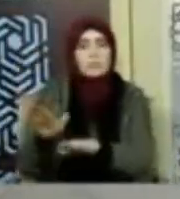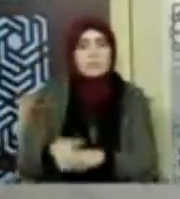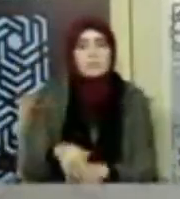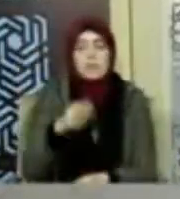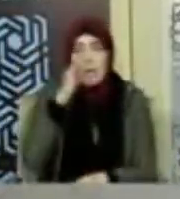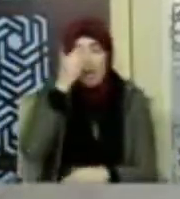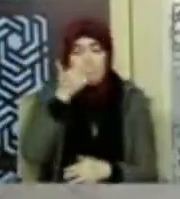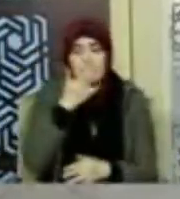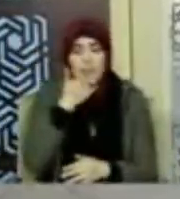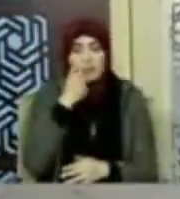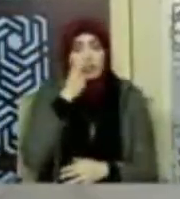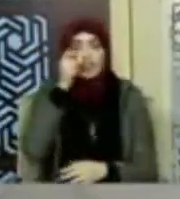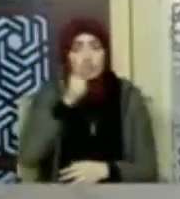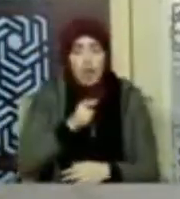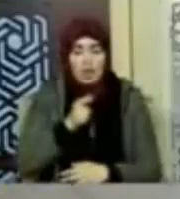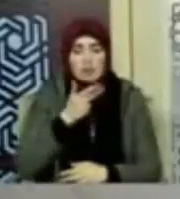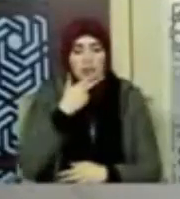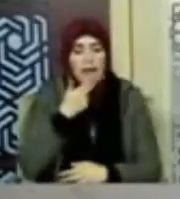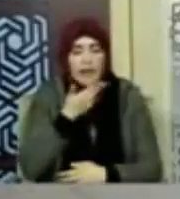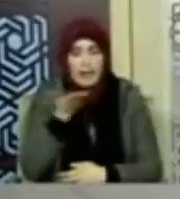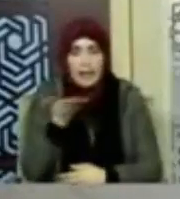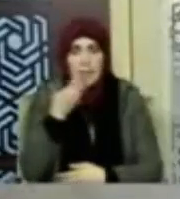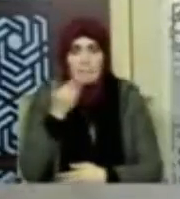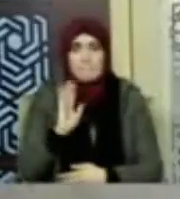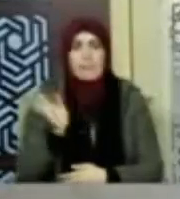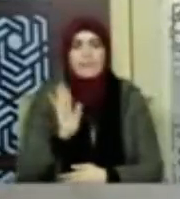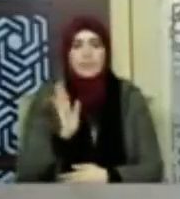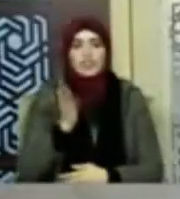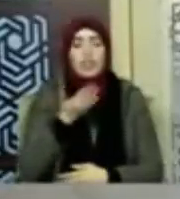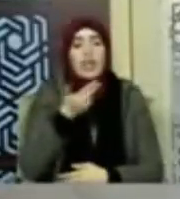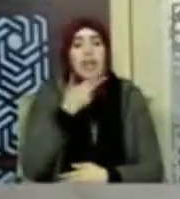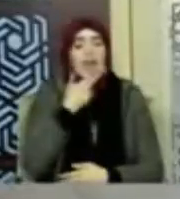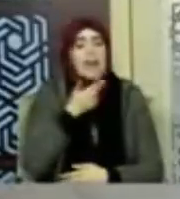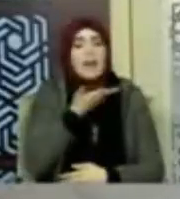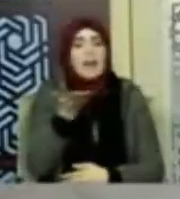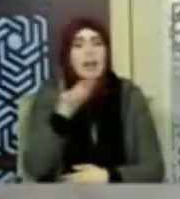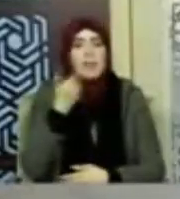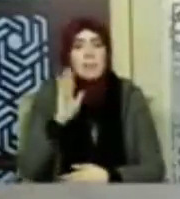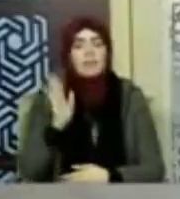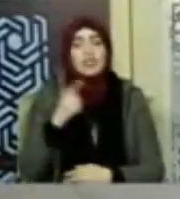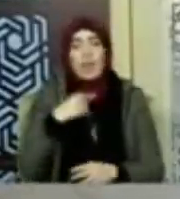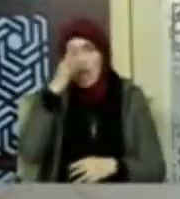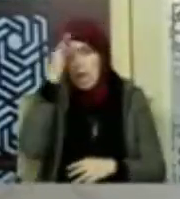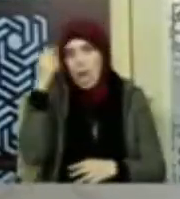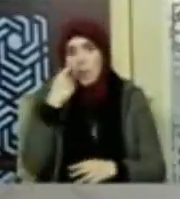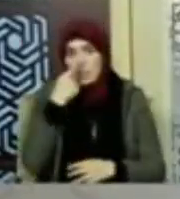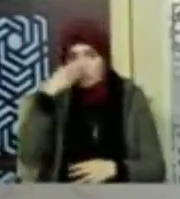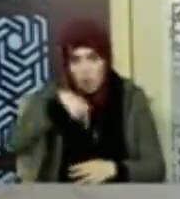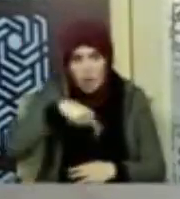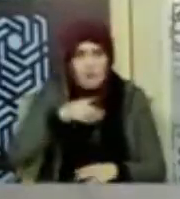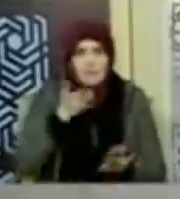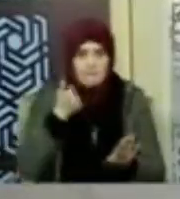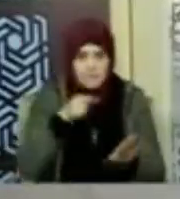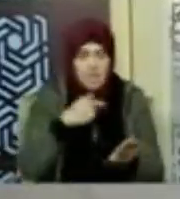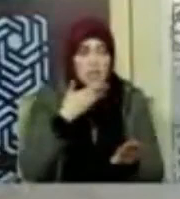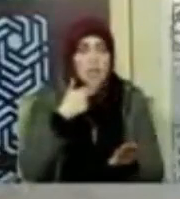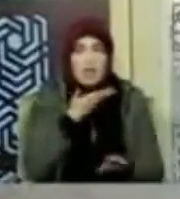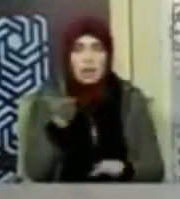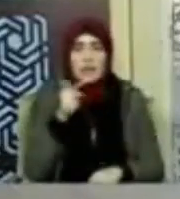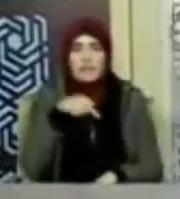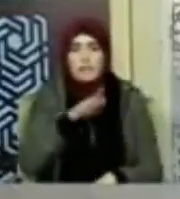حياة إذا ما عد من سقط المتاع. وكان عنطرة العبسي يقول: